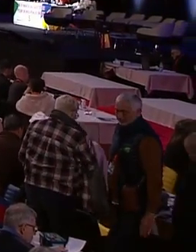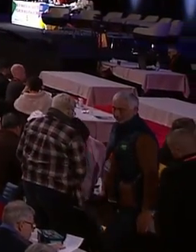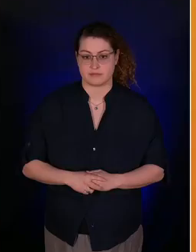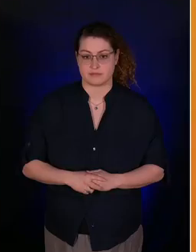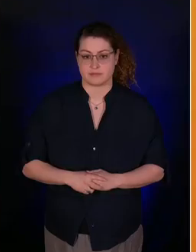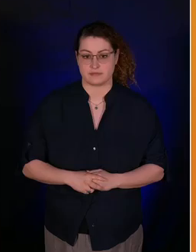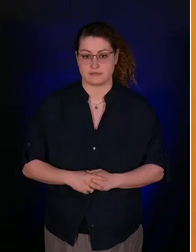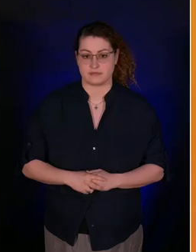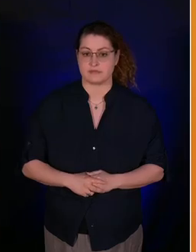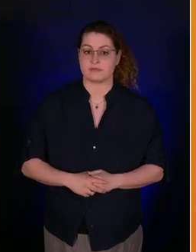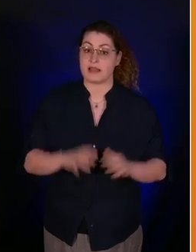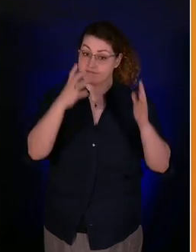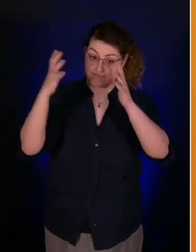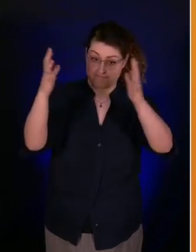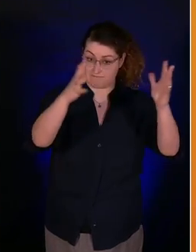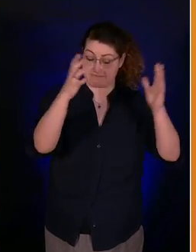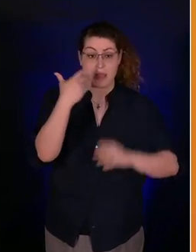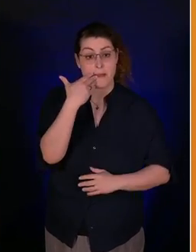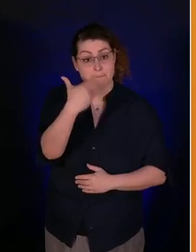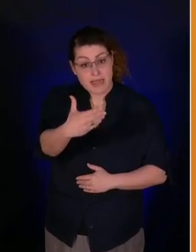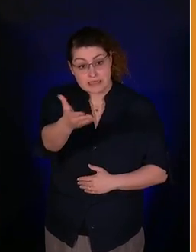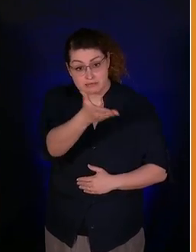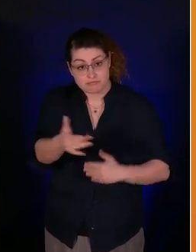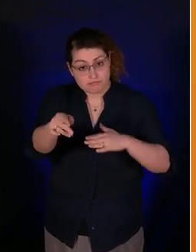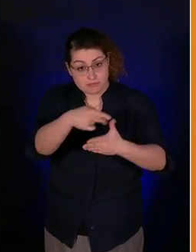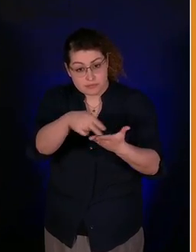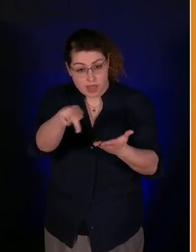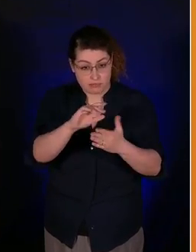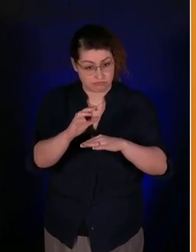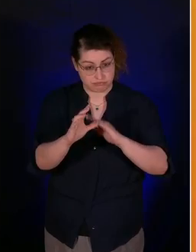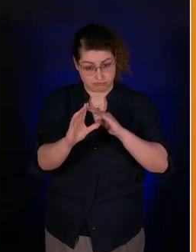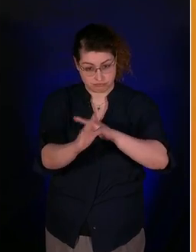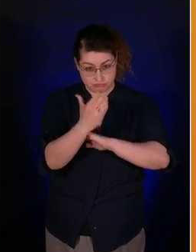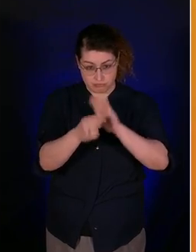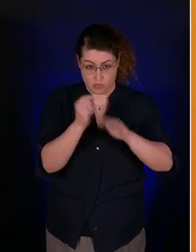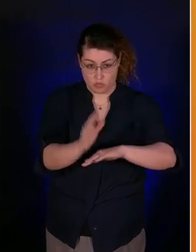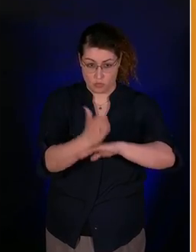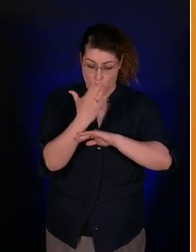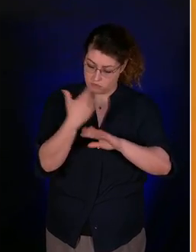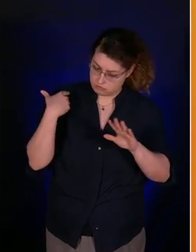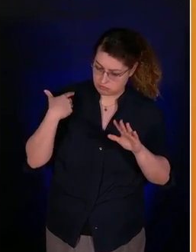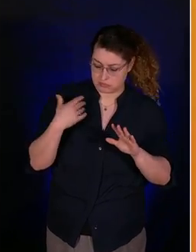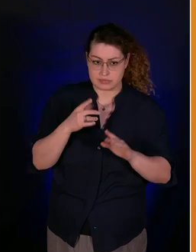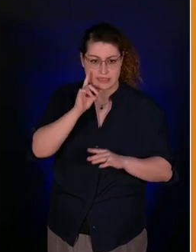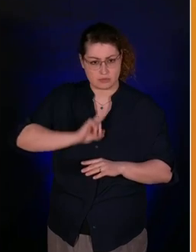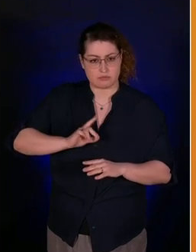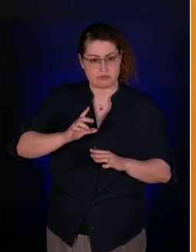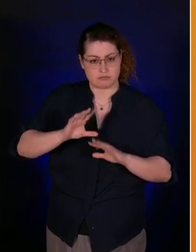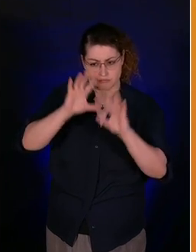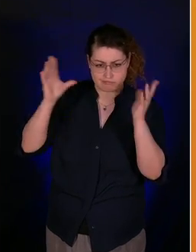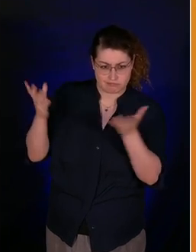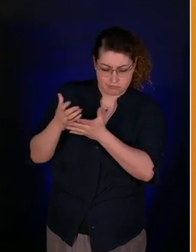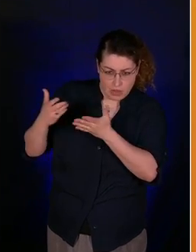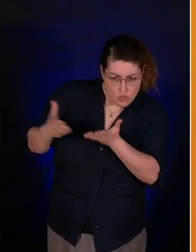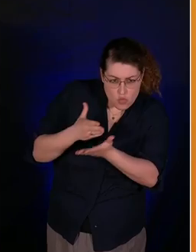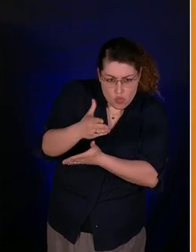Un grand merci pour cette séquence qui rappelle que l'histoire des femmes dans la CGT n'a pas toujours été un long fleuve tranquille. Et merci